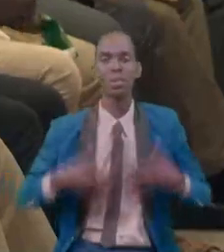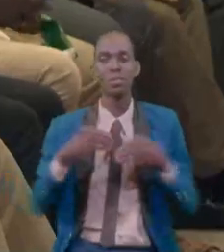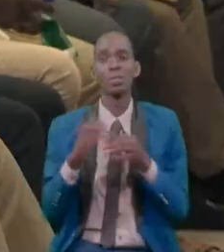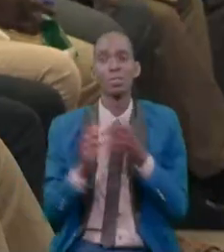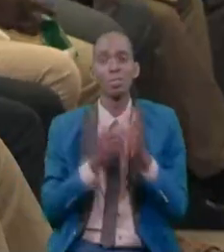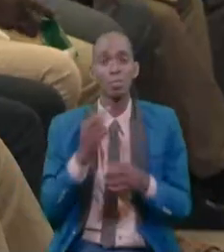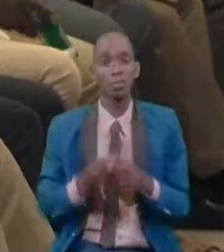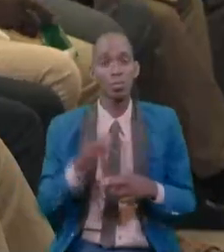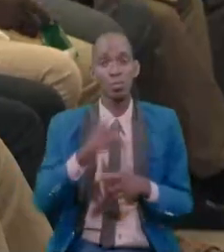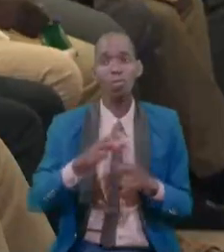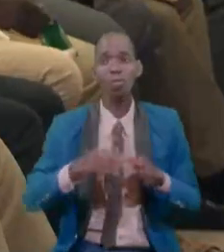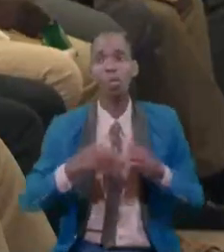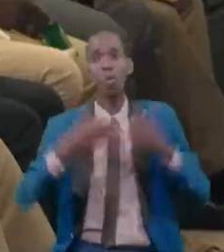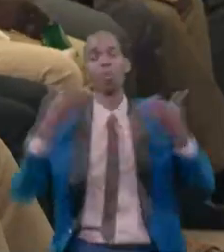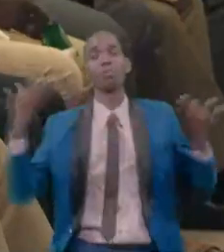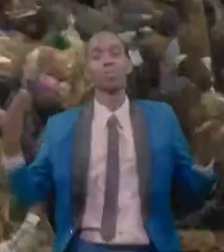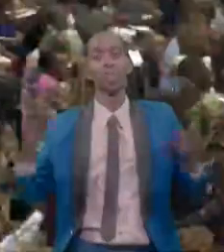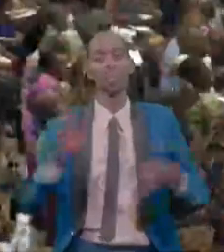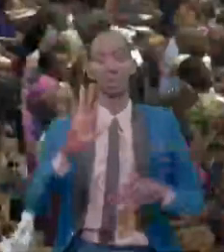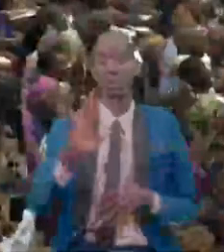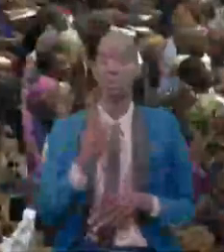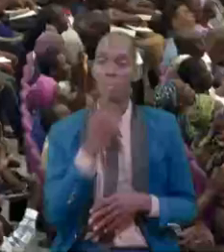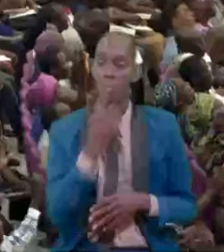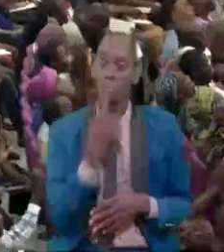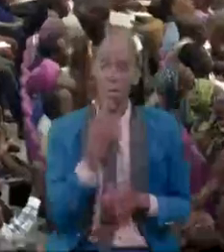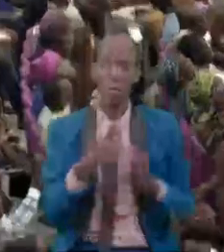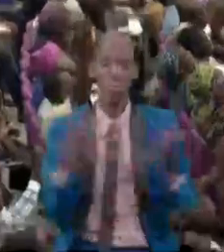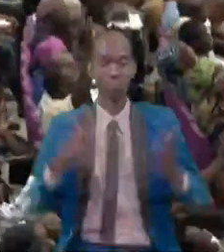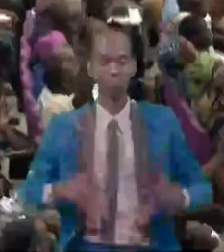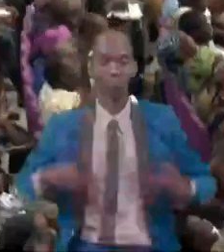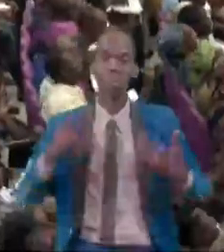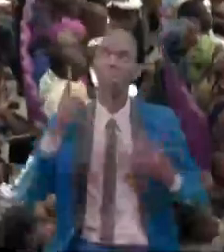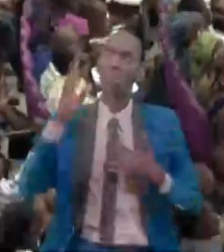Je dis, vous allez ouvrir largement votre bouche et il va la remplir.